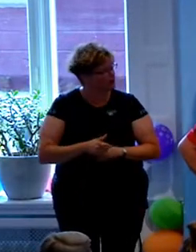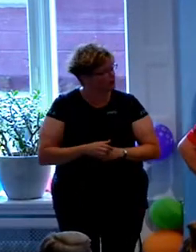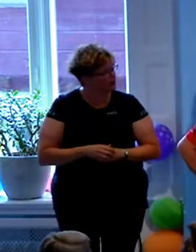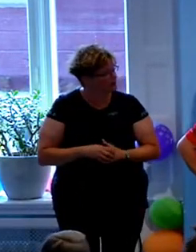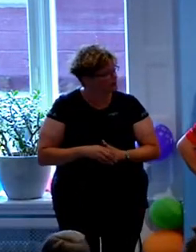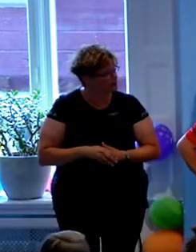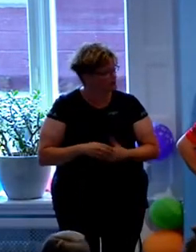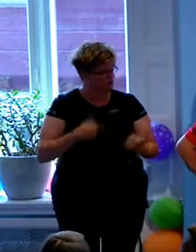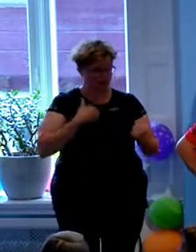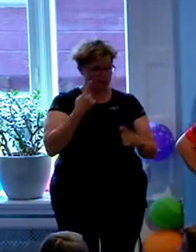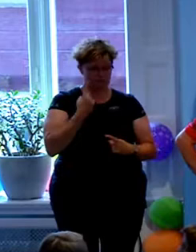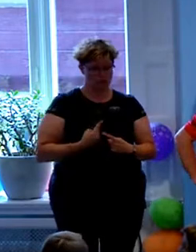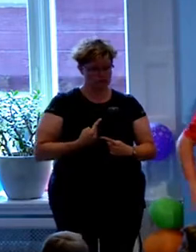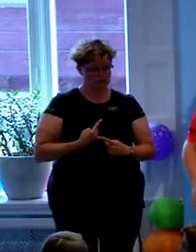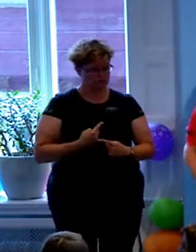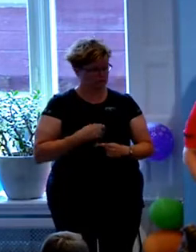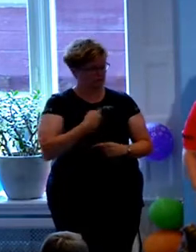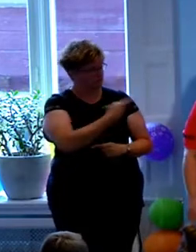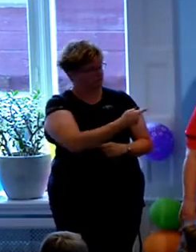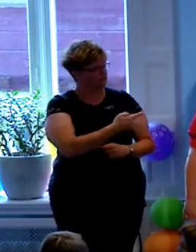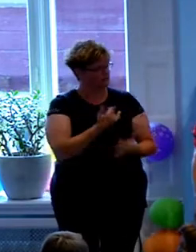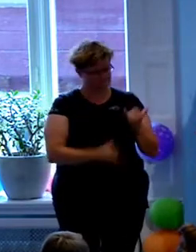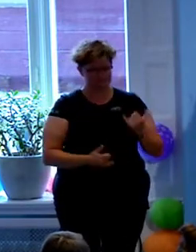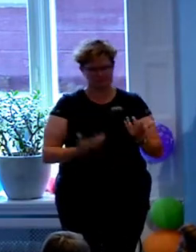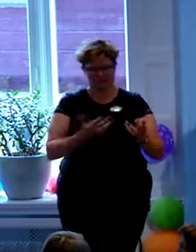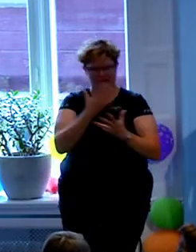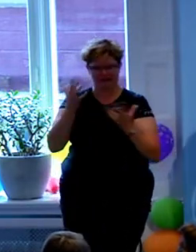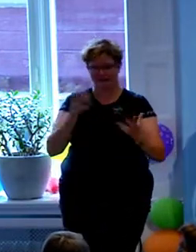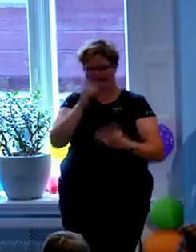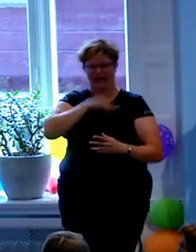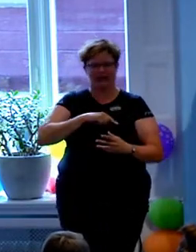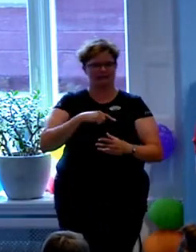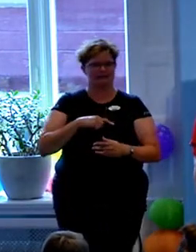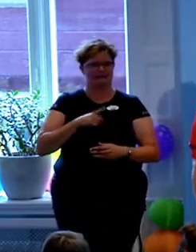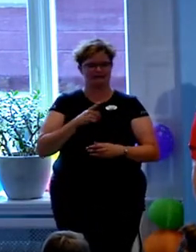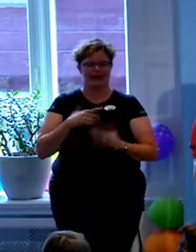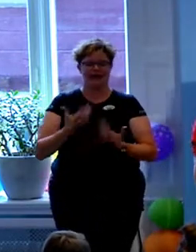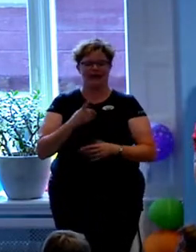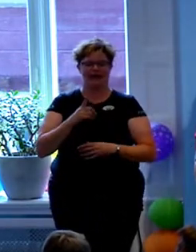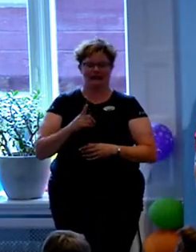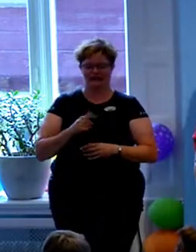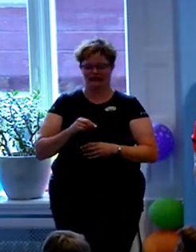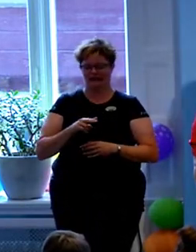Att... Ja, förlåt, jag du blandar ihop er. Du blandar till och med. Ja, exakt.